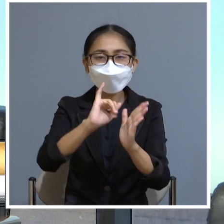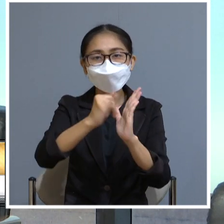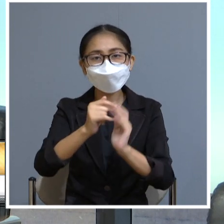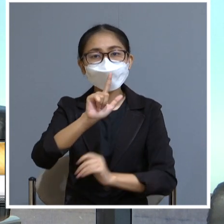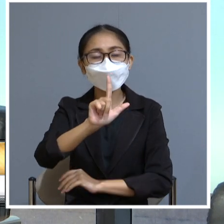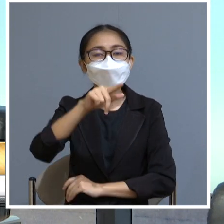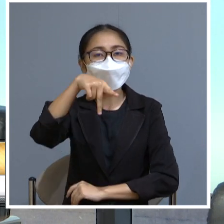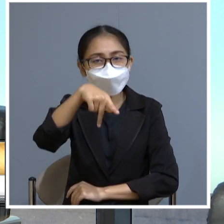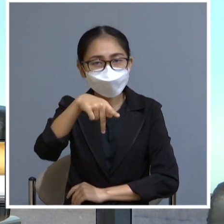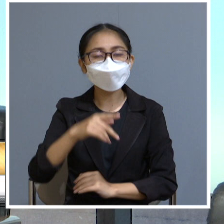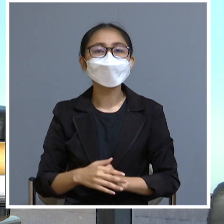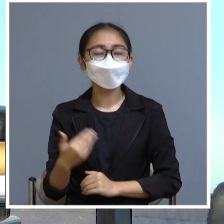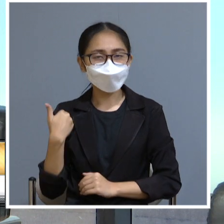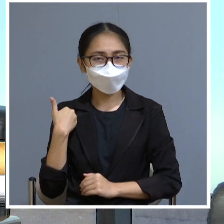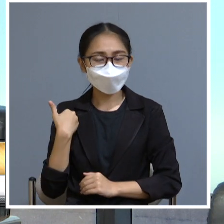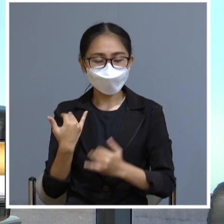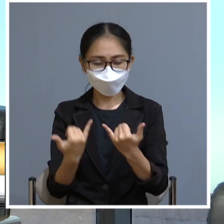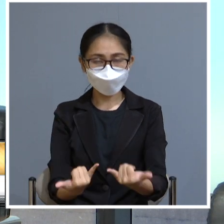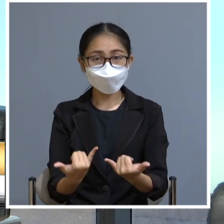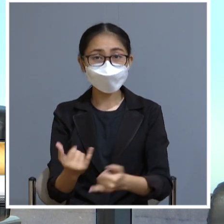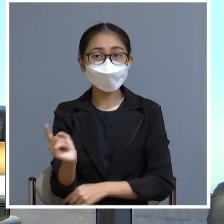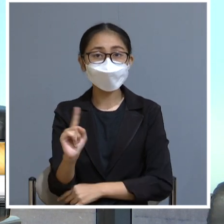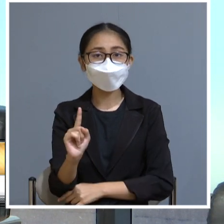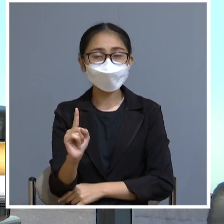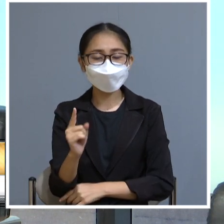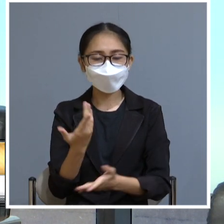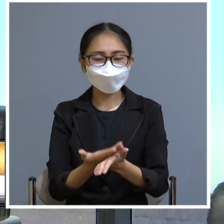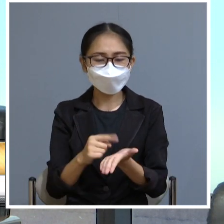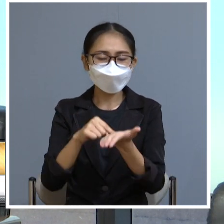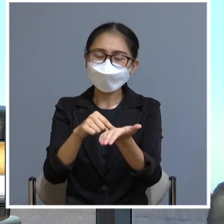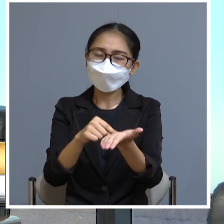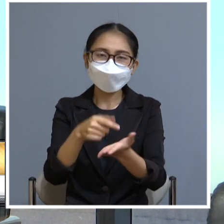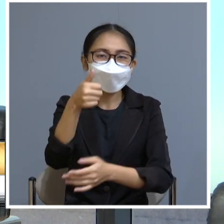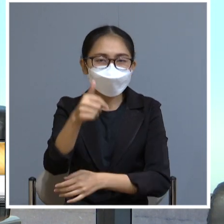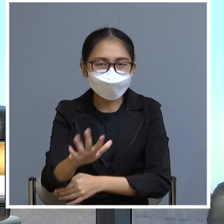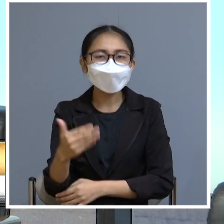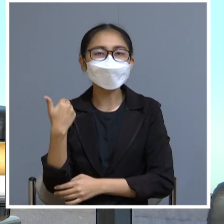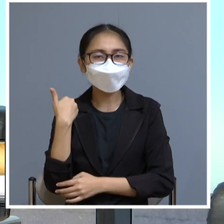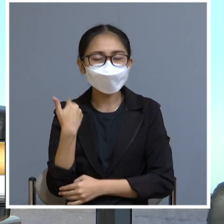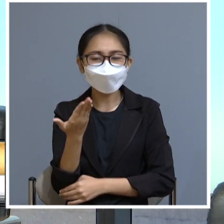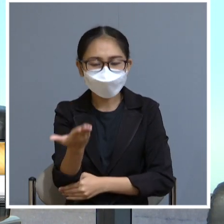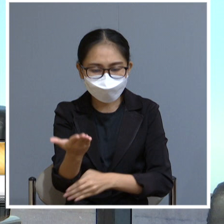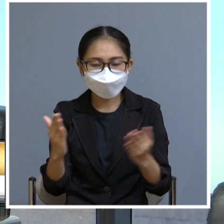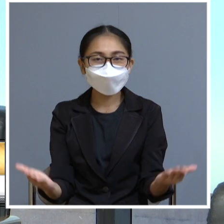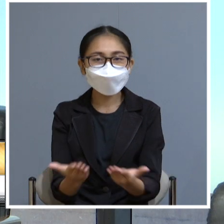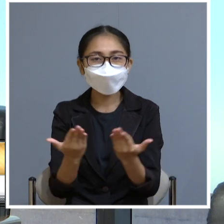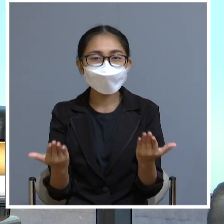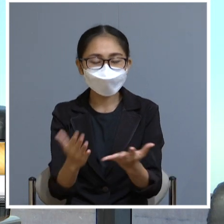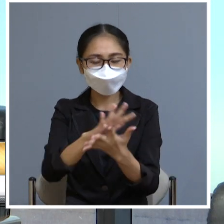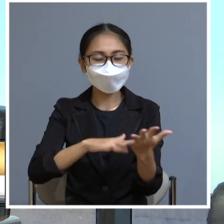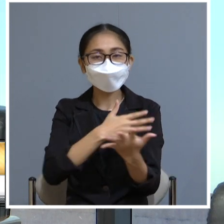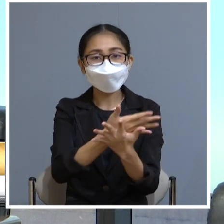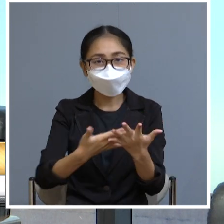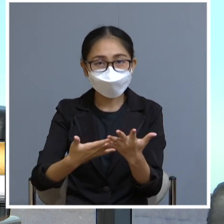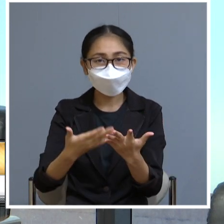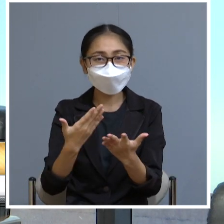ท่ประทานซึ่งในขณะนี้กทราบว่า ก็ไม่ได้เหมอนกันหรอแ้จากการขอรบการสบสุน ในแผนปริบัิก